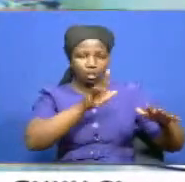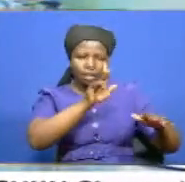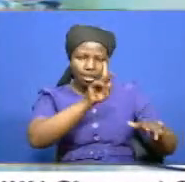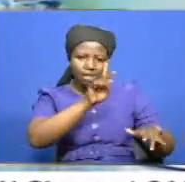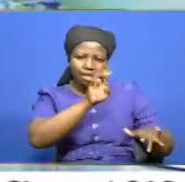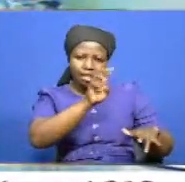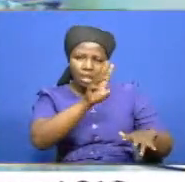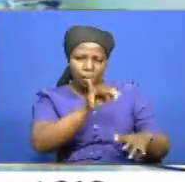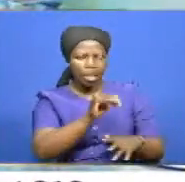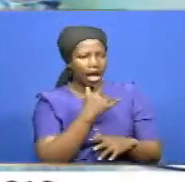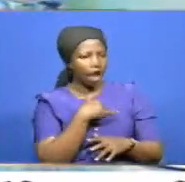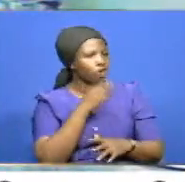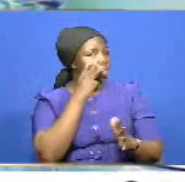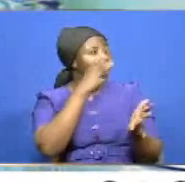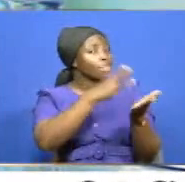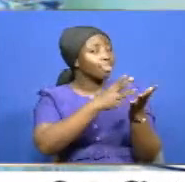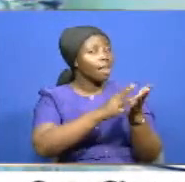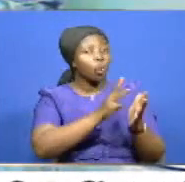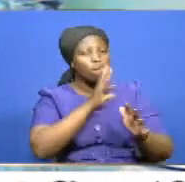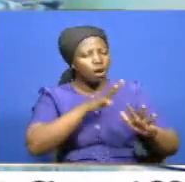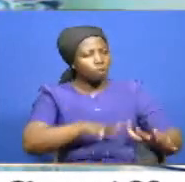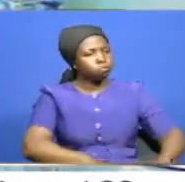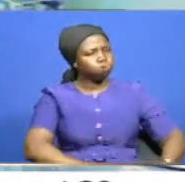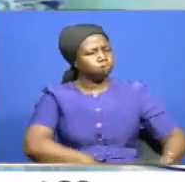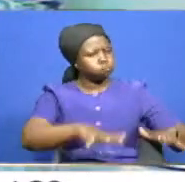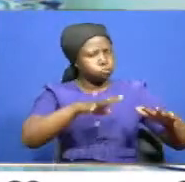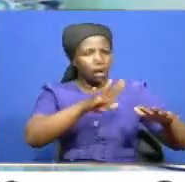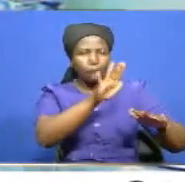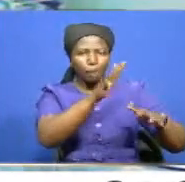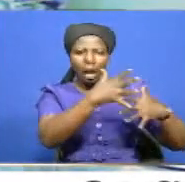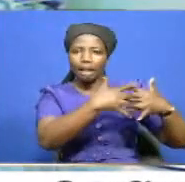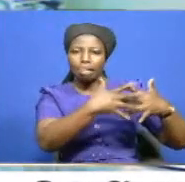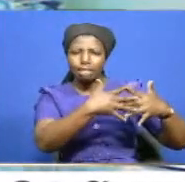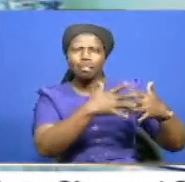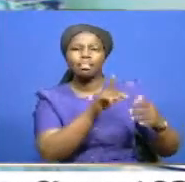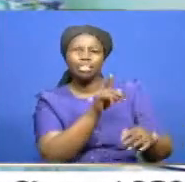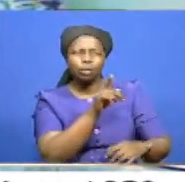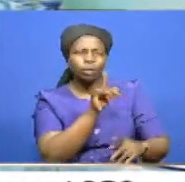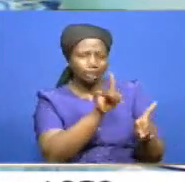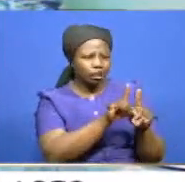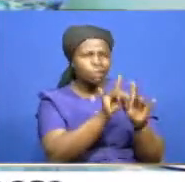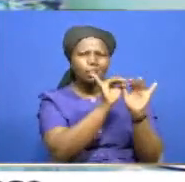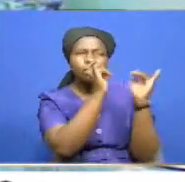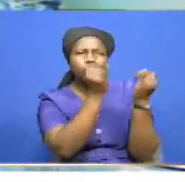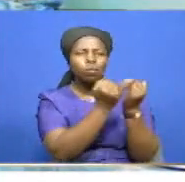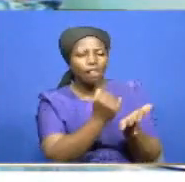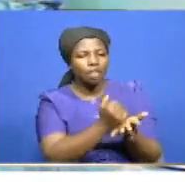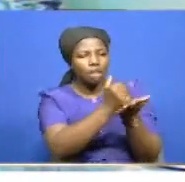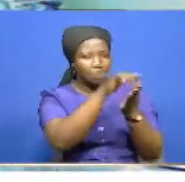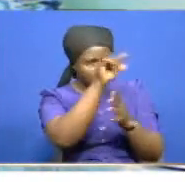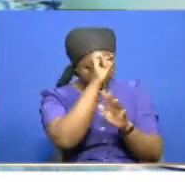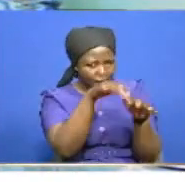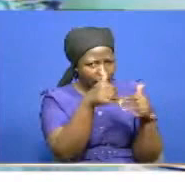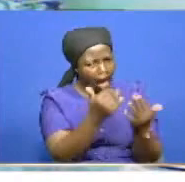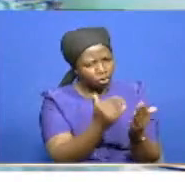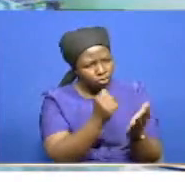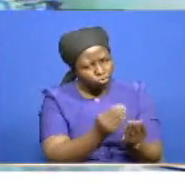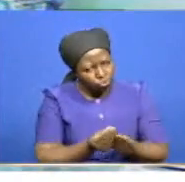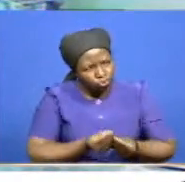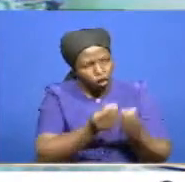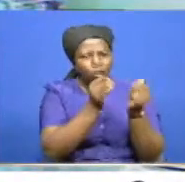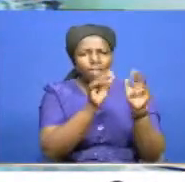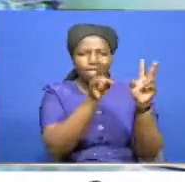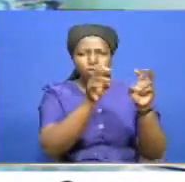kikishuhudia mafuriko nje ya lango lake. Sijui nyinyi kama taasisi mnaisaidia vipi serikali kukabiliana na mafuriko